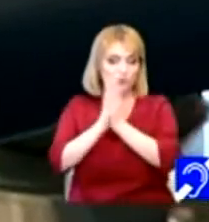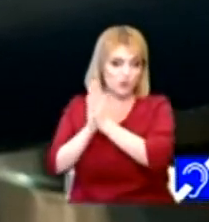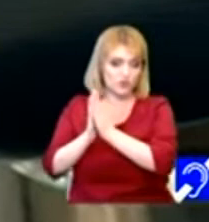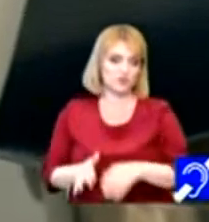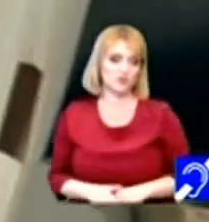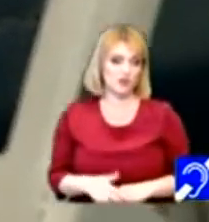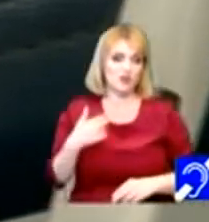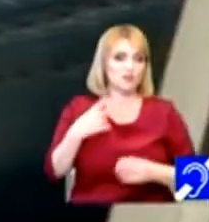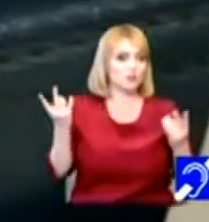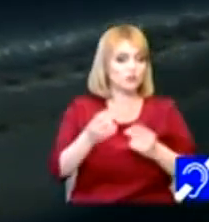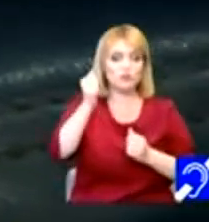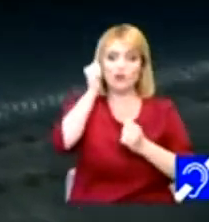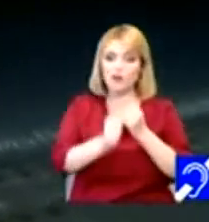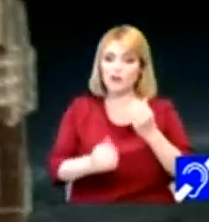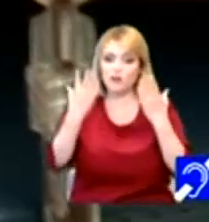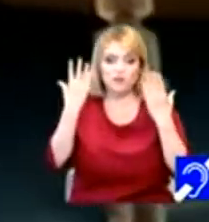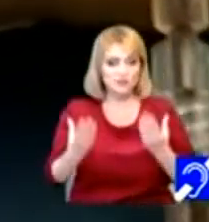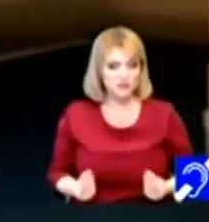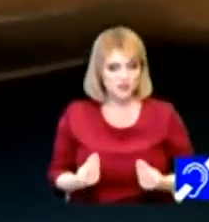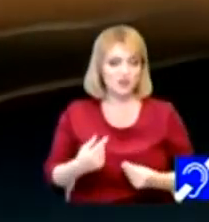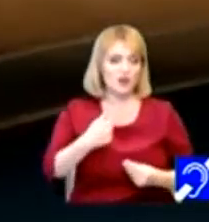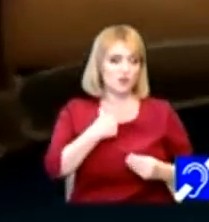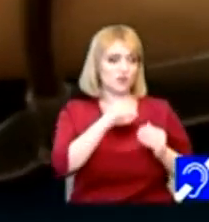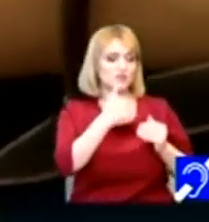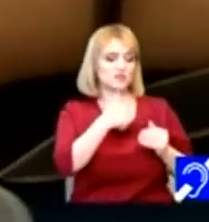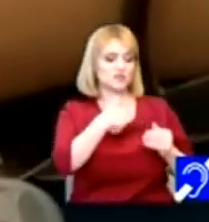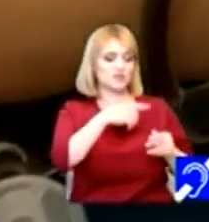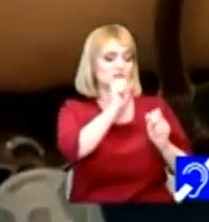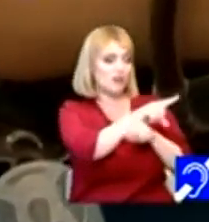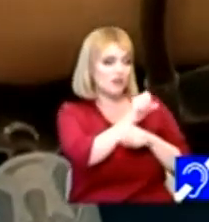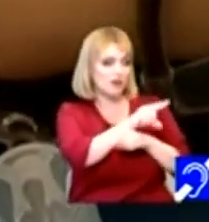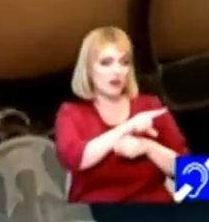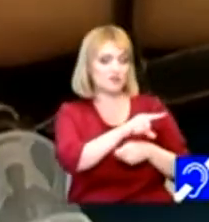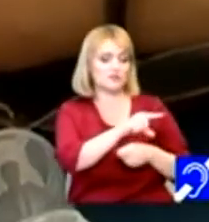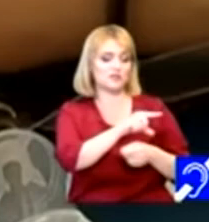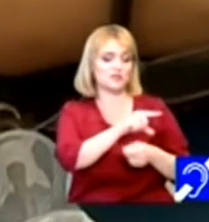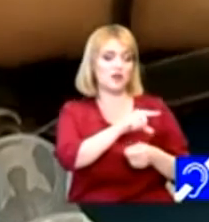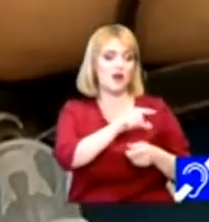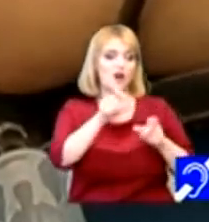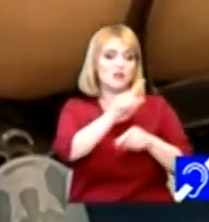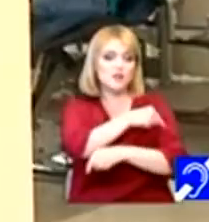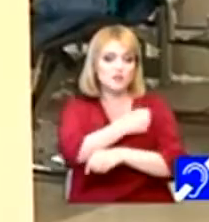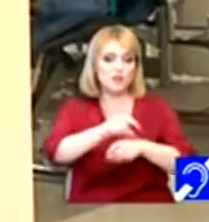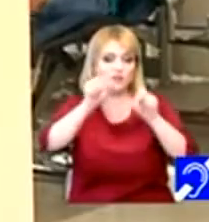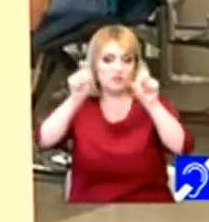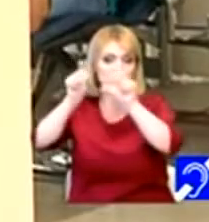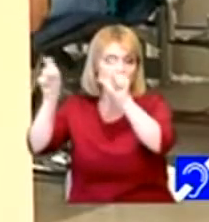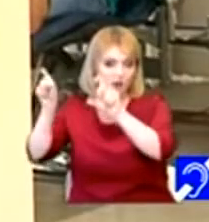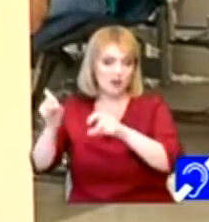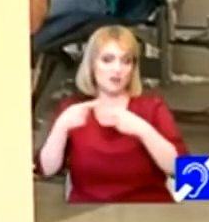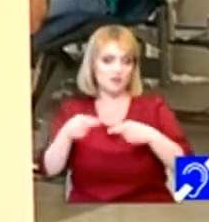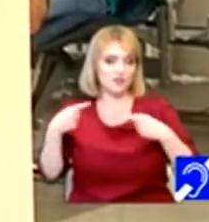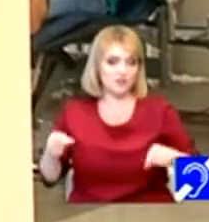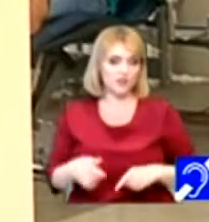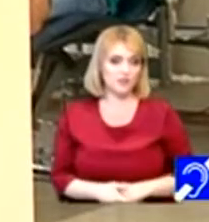de plasmă convalescentă solicitat de instituțiile medico-sanitare se ridică în jurul la 50. Deși